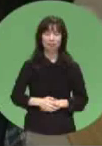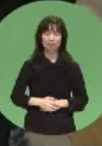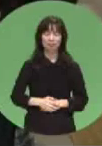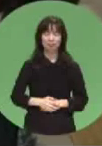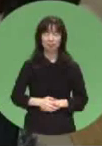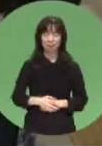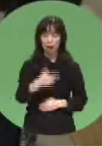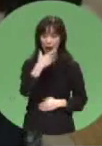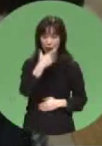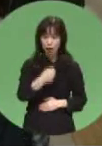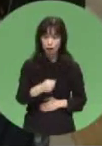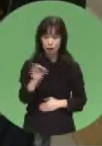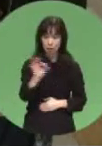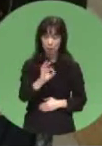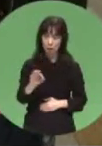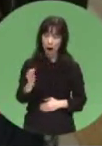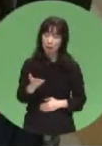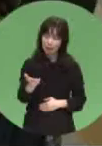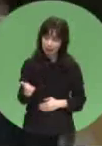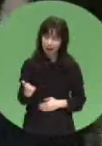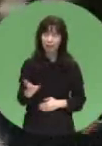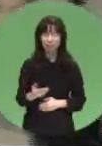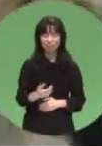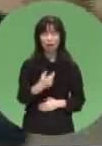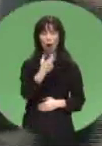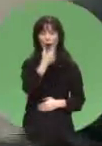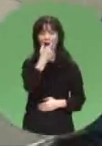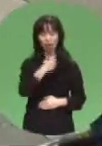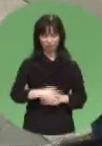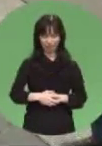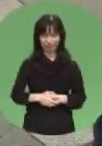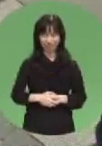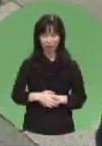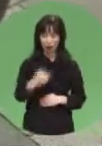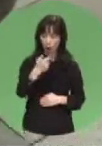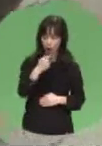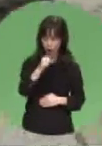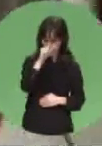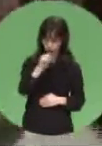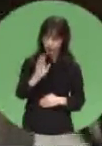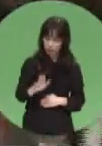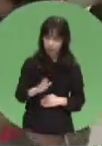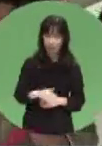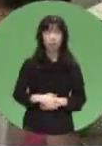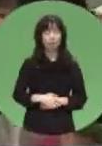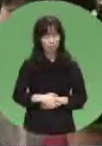何かお目当ての商品などはありましたか。 おやつを買いました。 おやつどう、いいのあった。